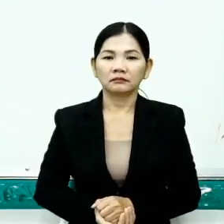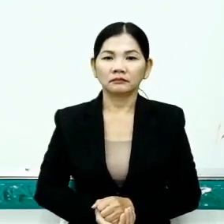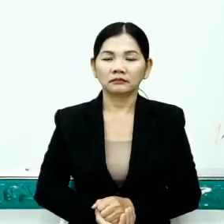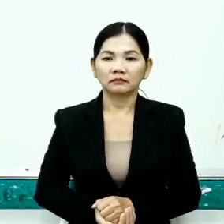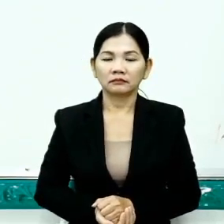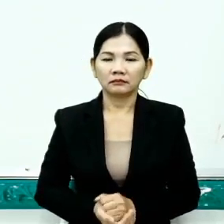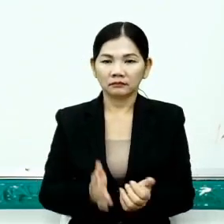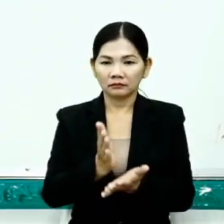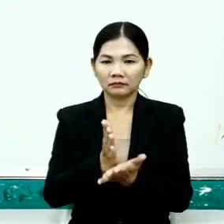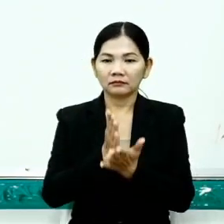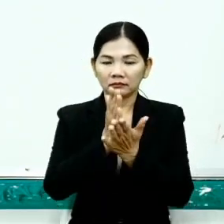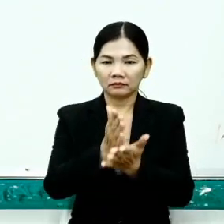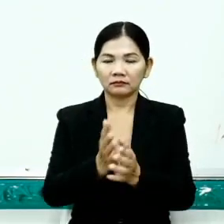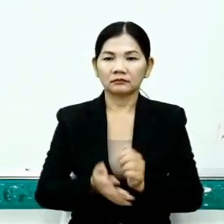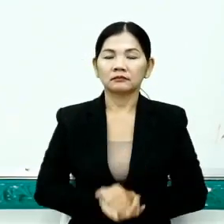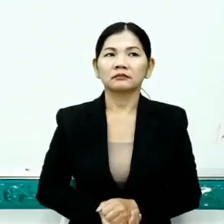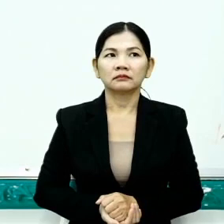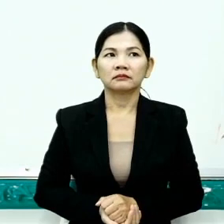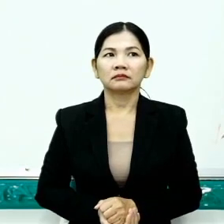ផែ